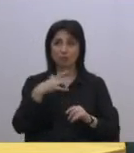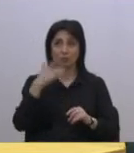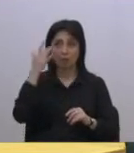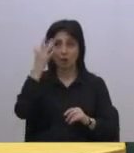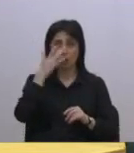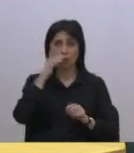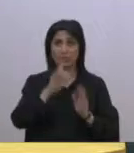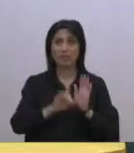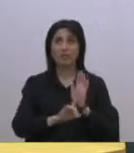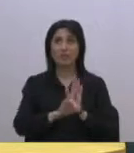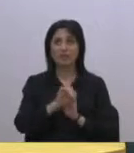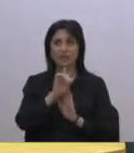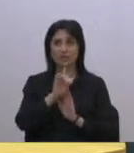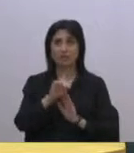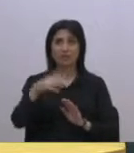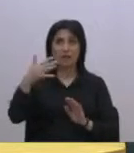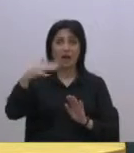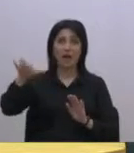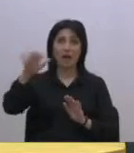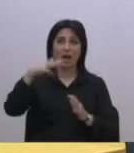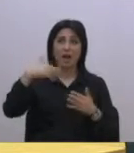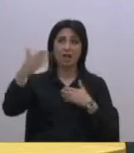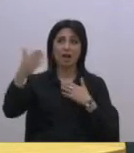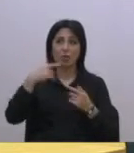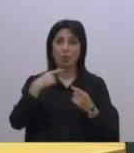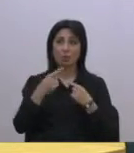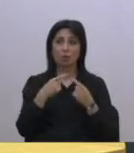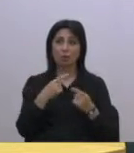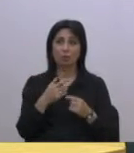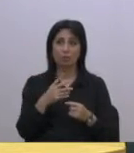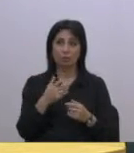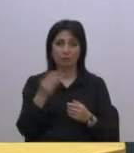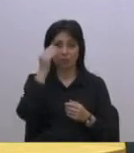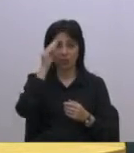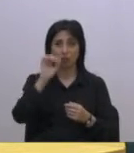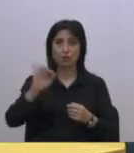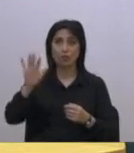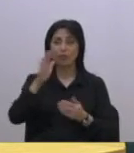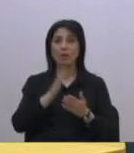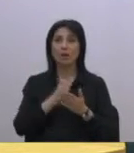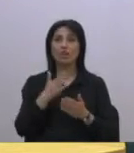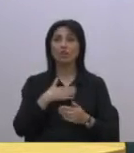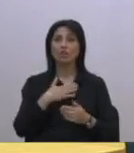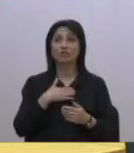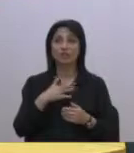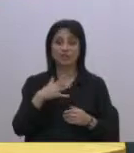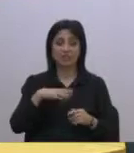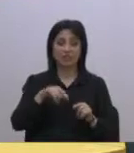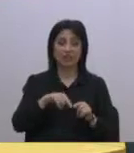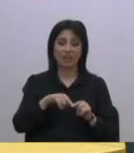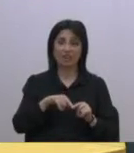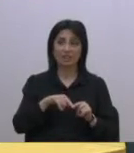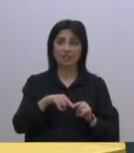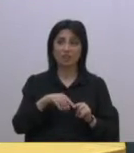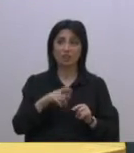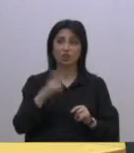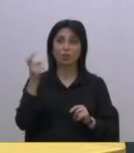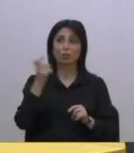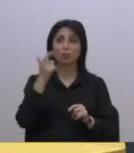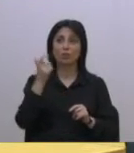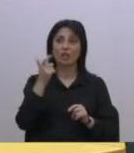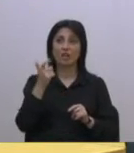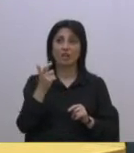ოცნებამ დაიწყო გარე სამყაროსთან ურთიერთობა, რომ თითქოს დასავლეთი არის ჩვენს ქვეყანას, ჩვენი ქვეყნის